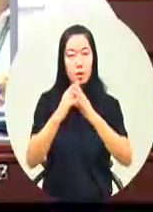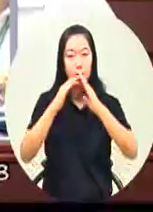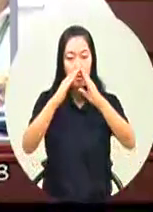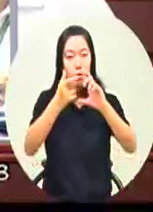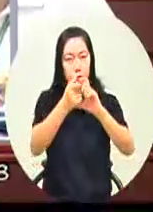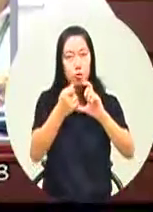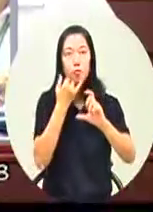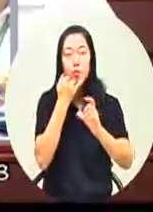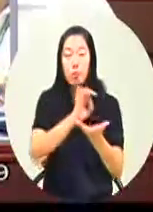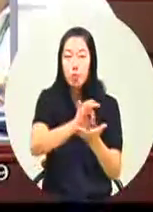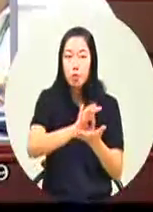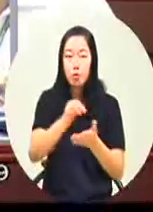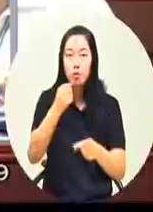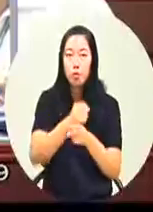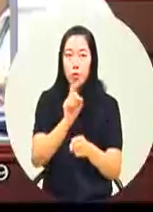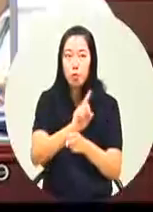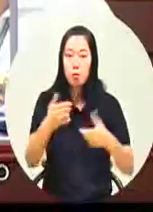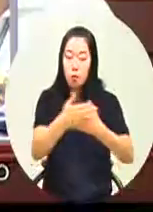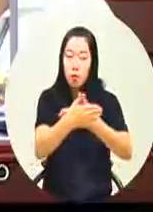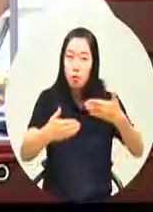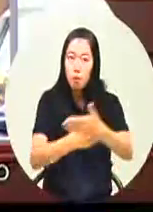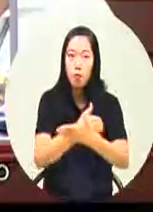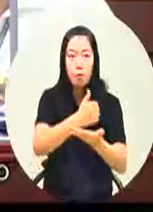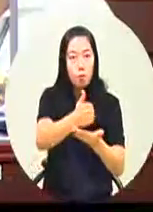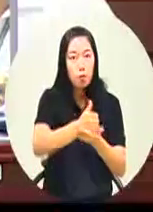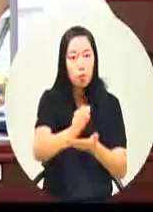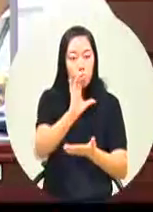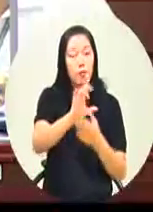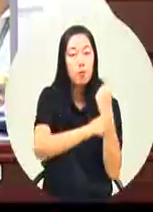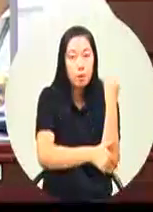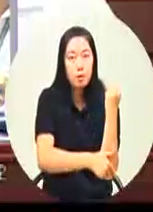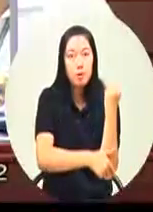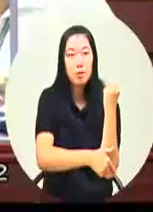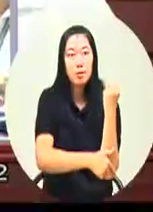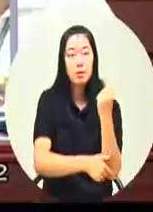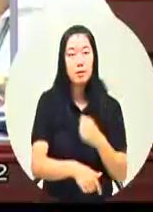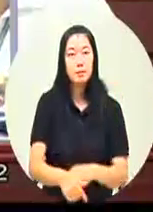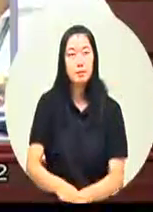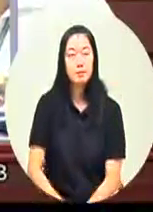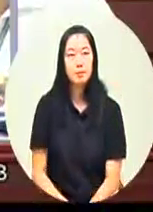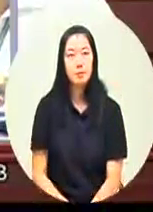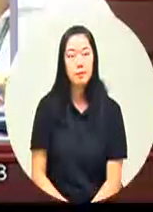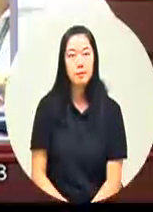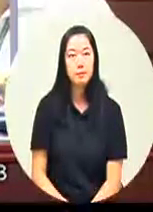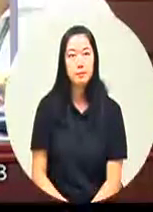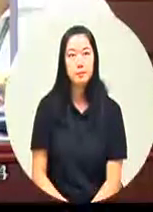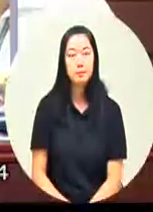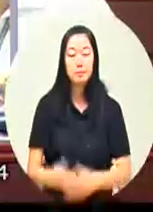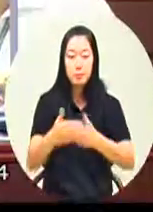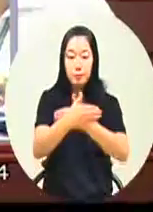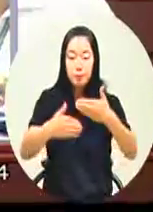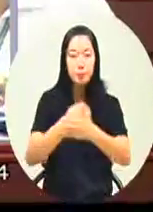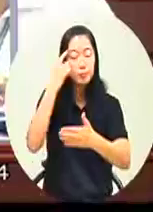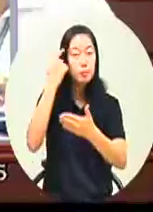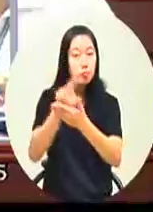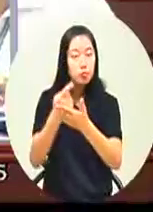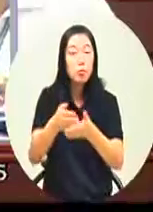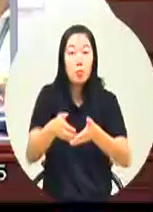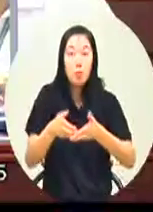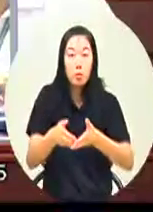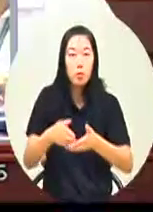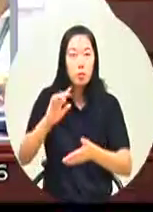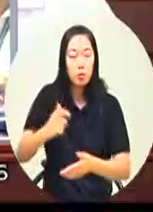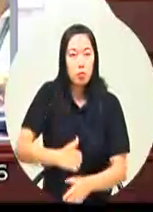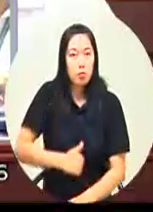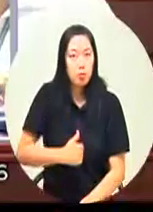所使用的这种所谓的交通运行的方法方式， 交通是我们每天必要的，但是使用